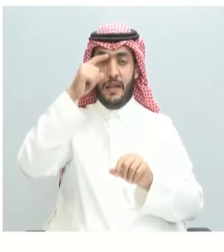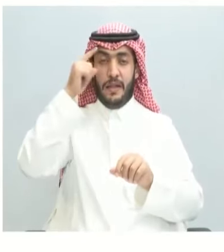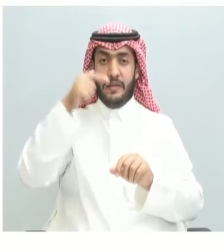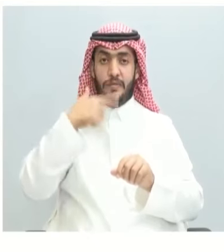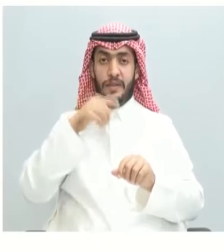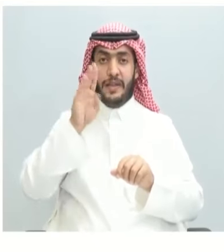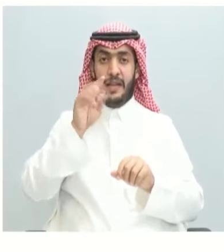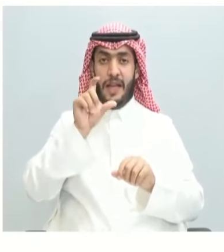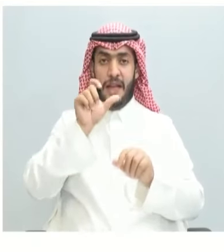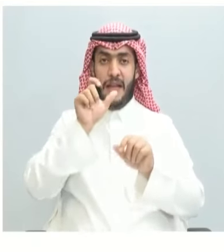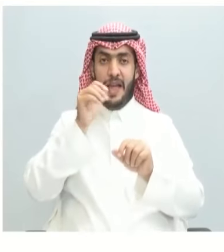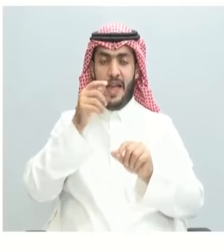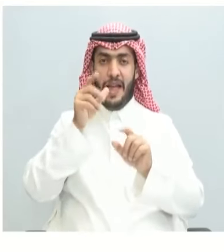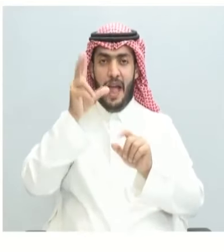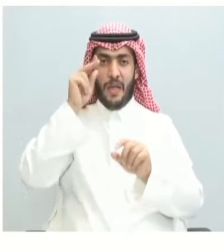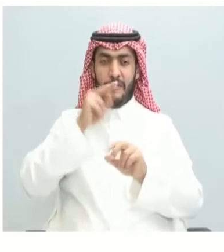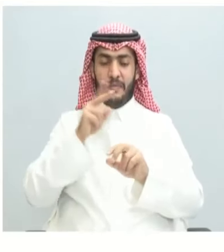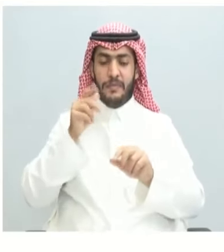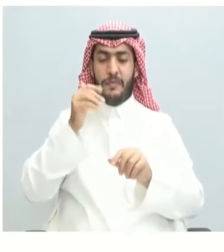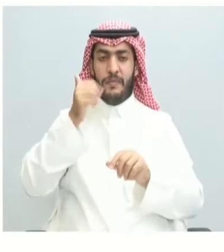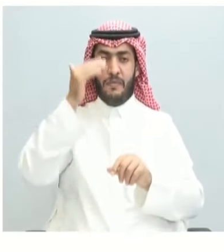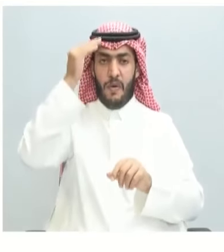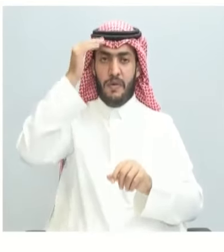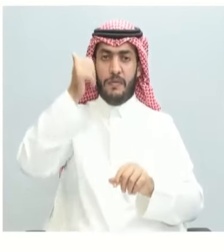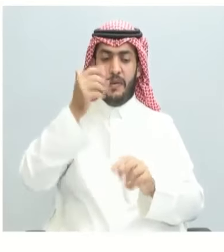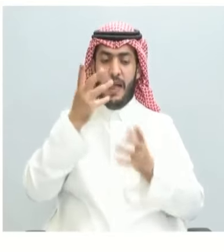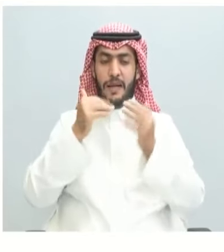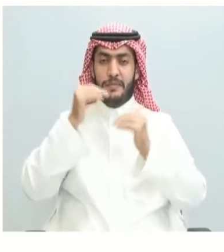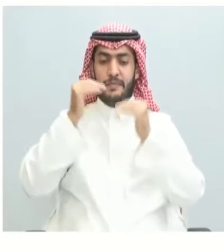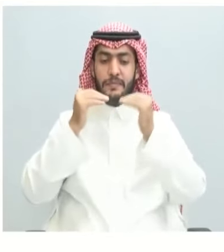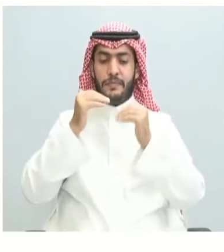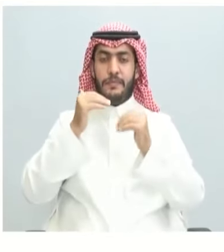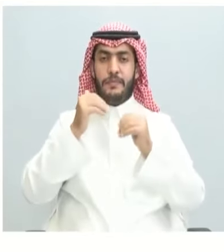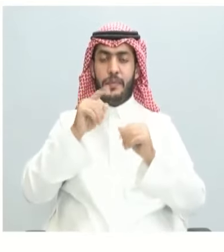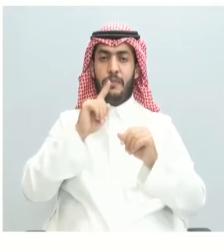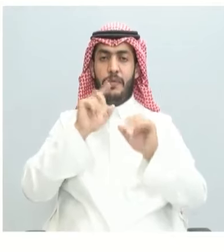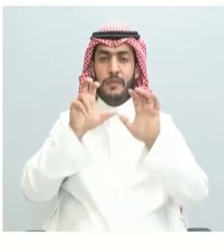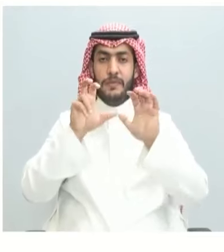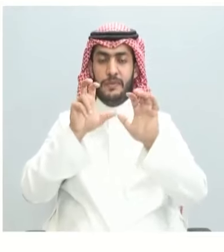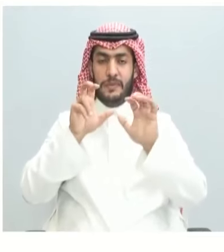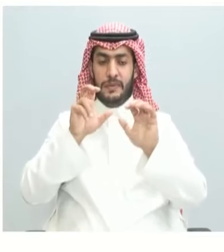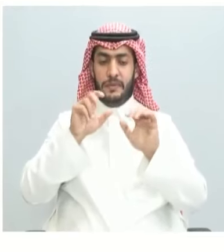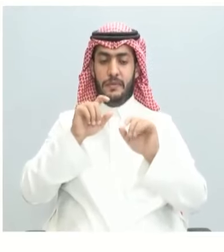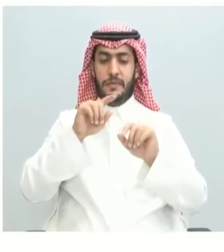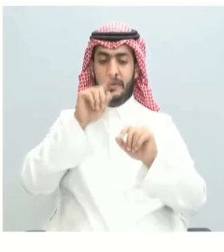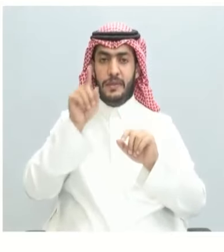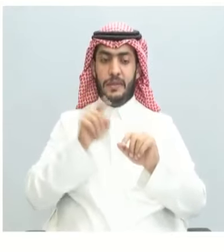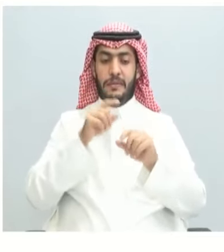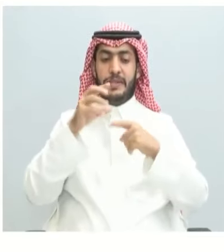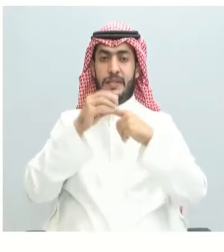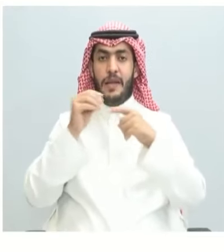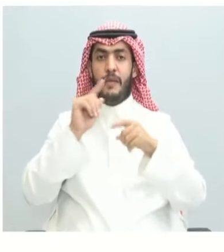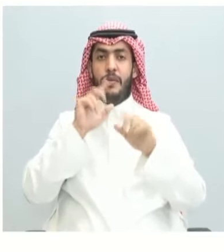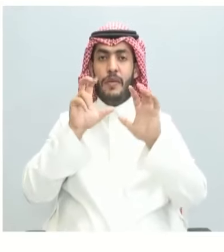يتجه الكائن الخاص بك راسيا لاعلى فيجب ان تكون القيمه التي تكتبها بين 180 درجه الى سالب